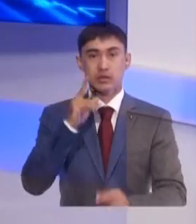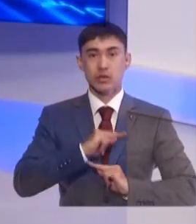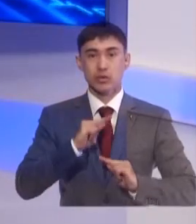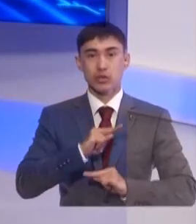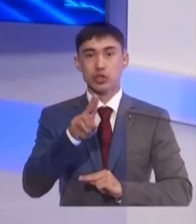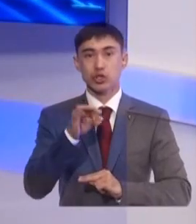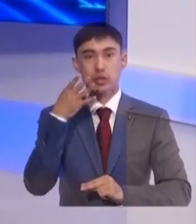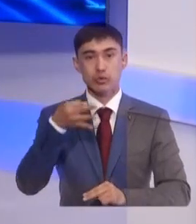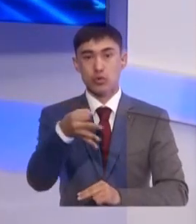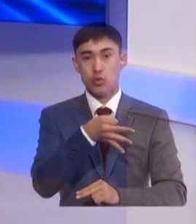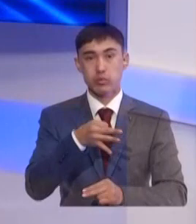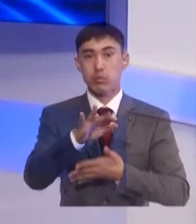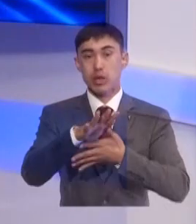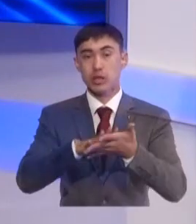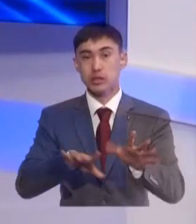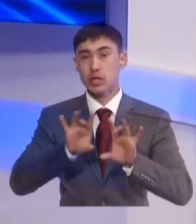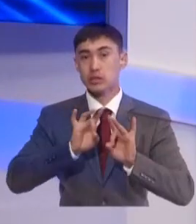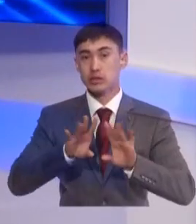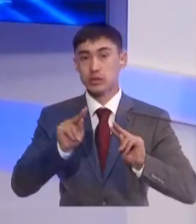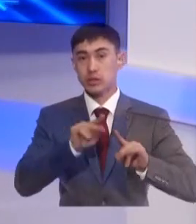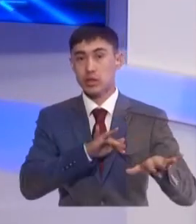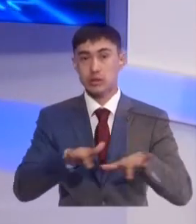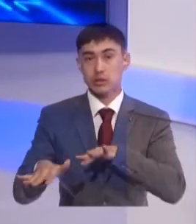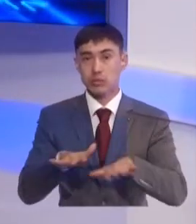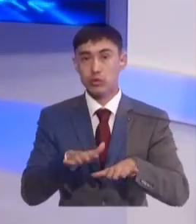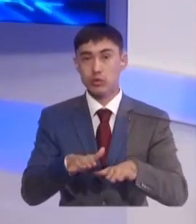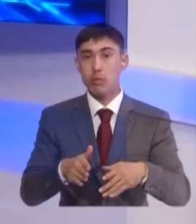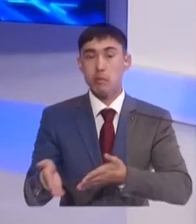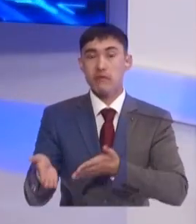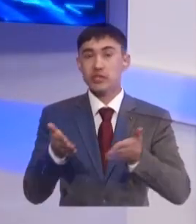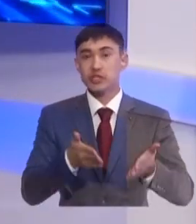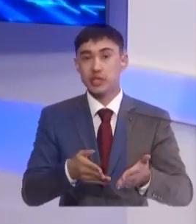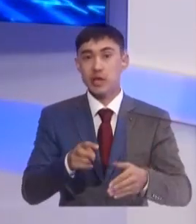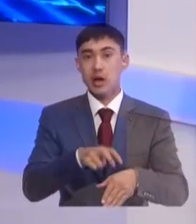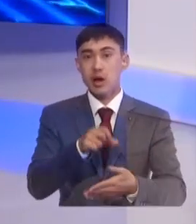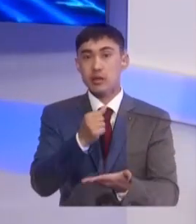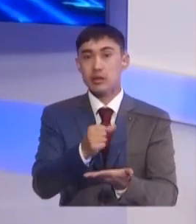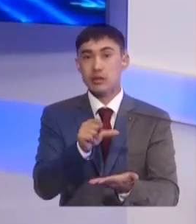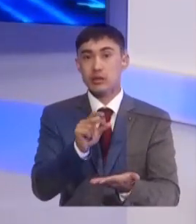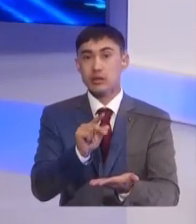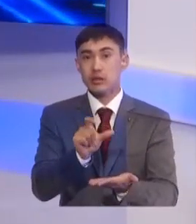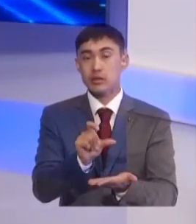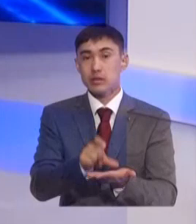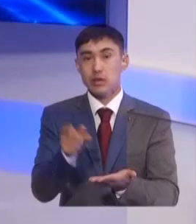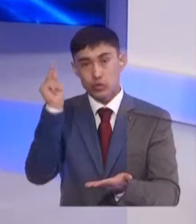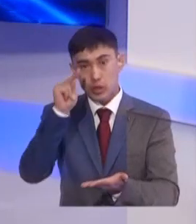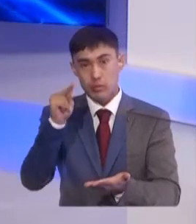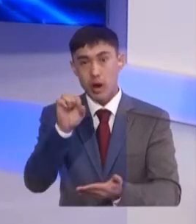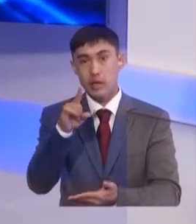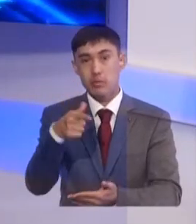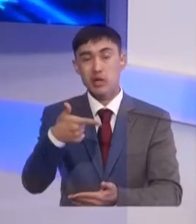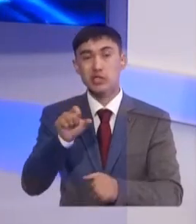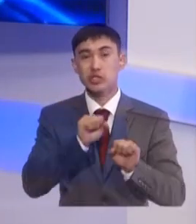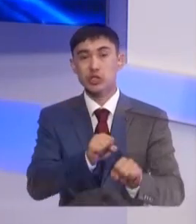Сотрудниками ДЧС Алматинской области продолжается разъяснительная и агитационная работа по привлечению кандидатов на учебу в Академию